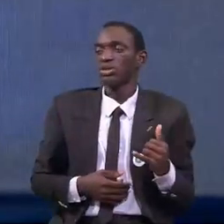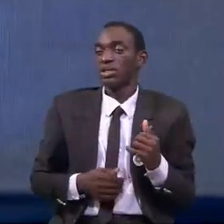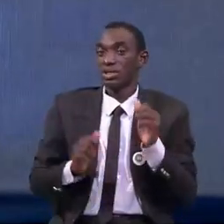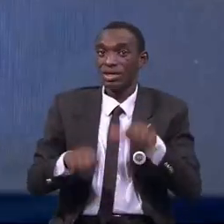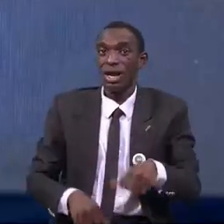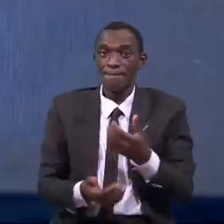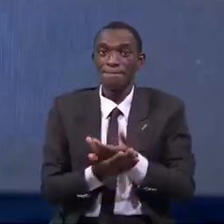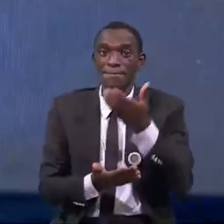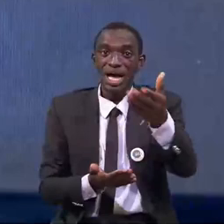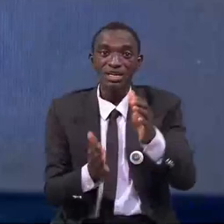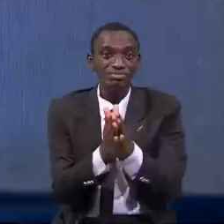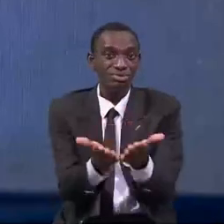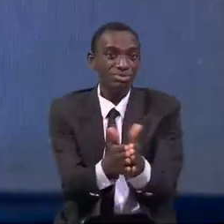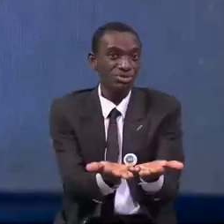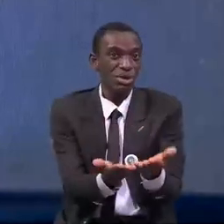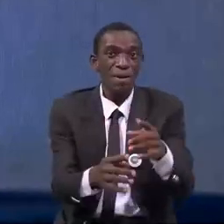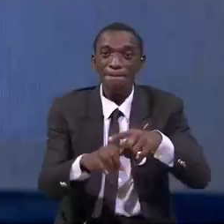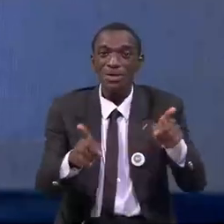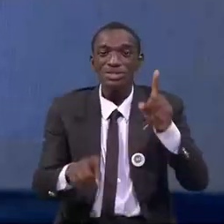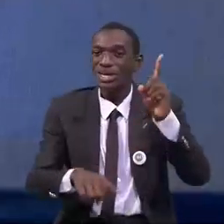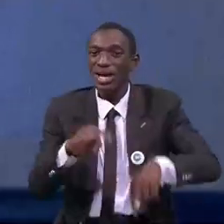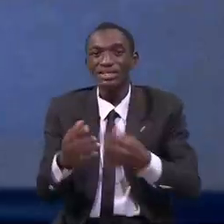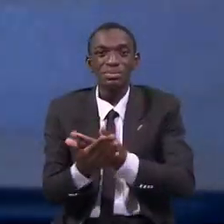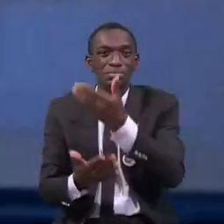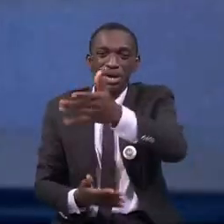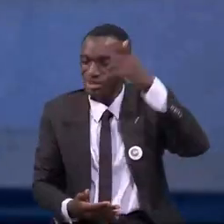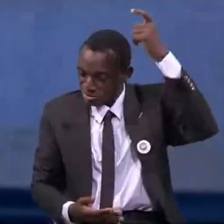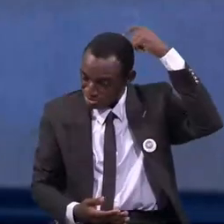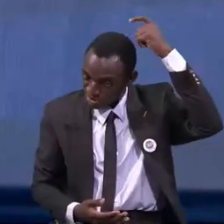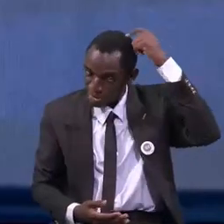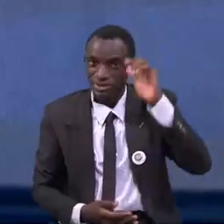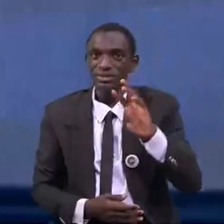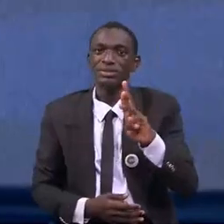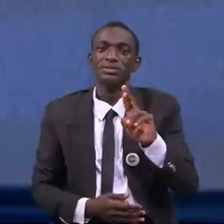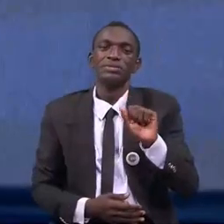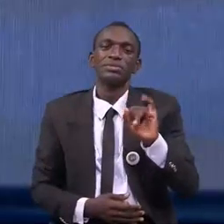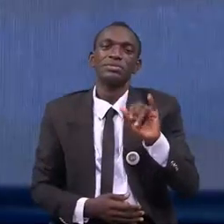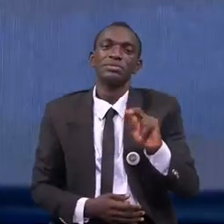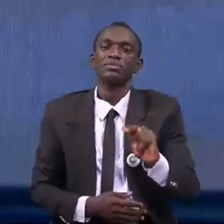or l'argent et l'or peuvent acheter des livres et non un